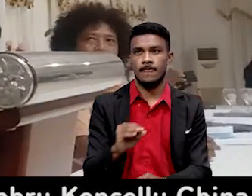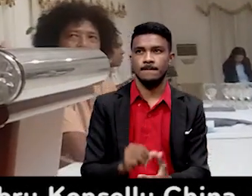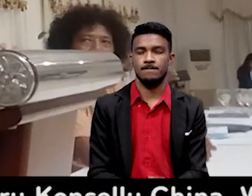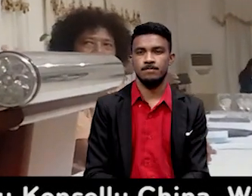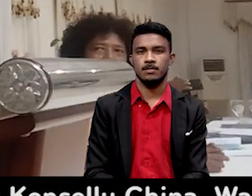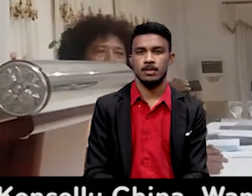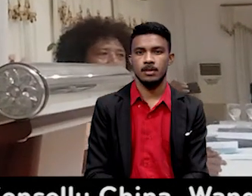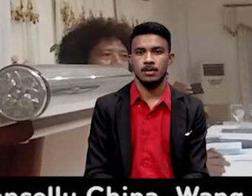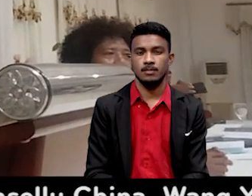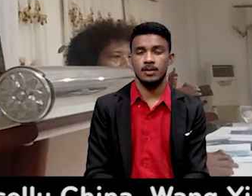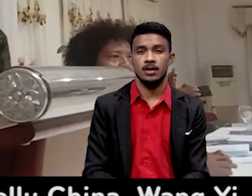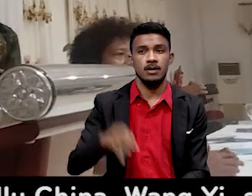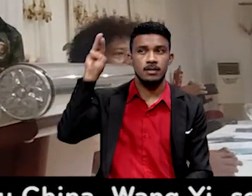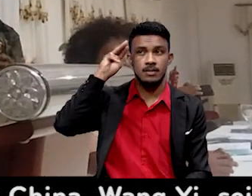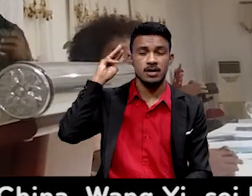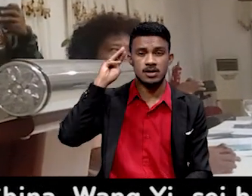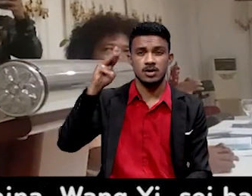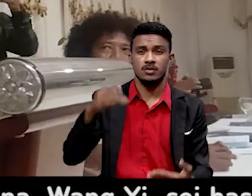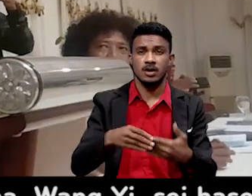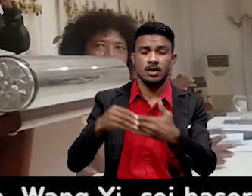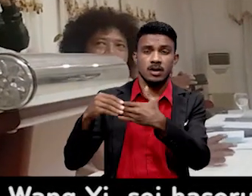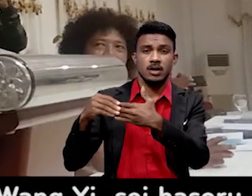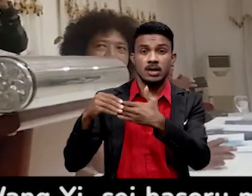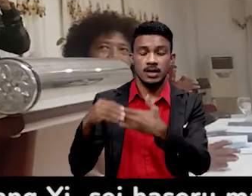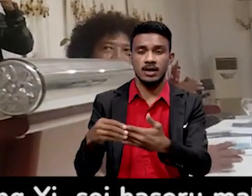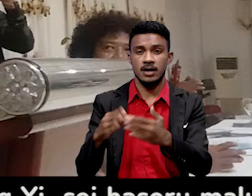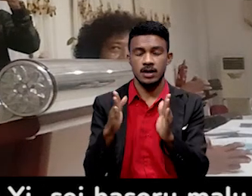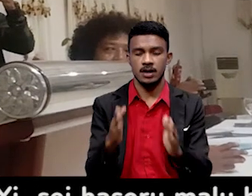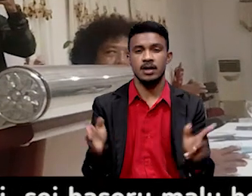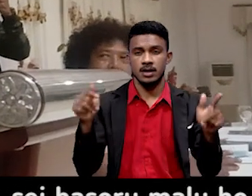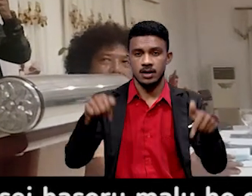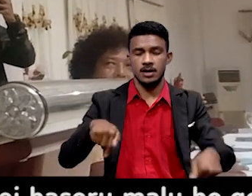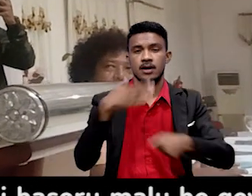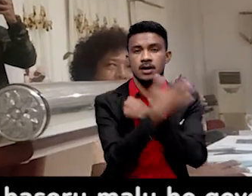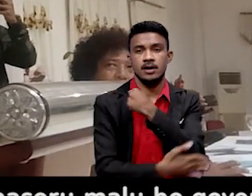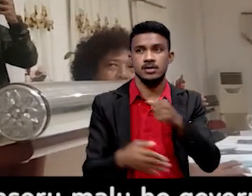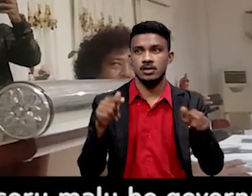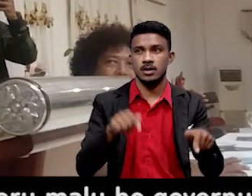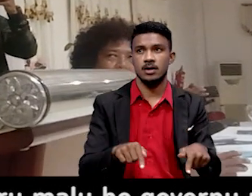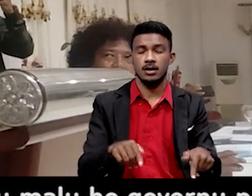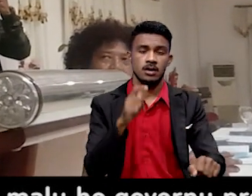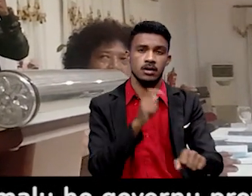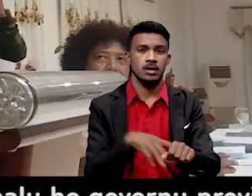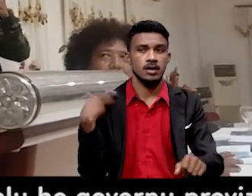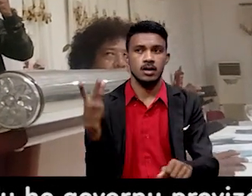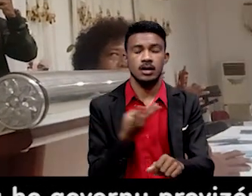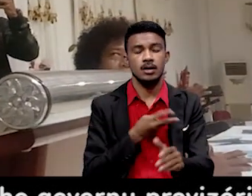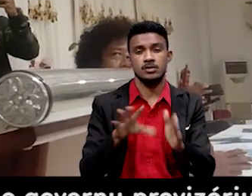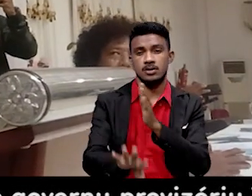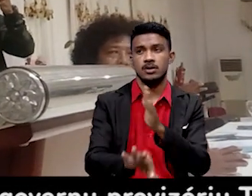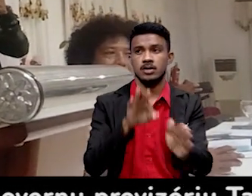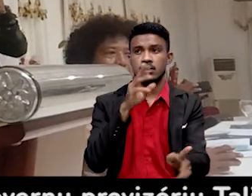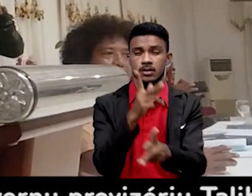Ba nai ministro ne be kai rukun no bandu i herai ita ne, kata durante ne, ita mos tau matan ba